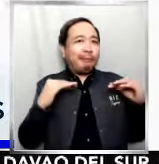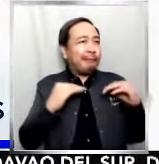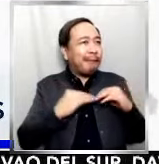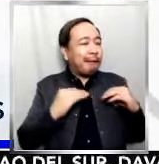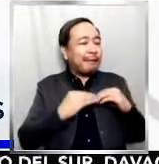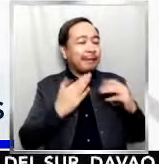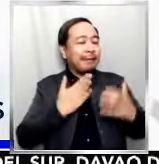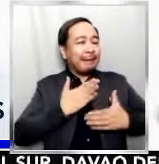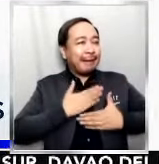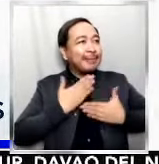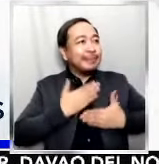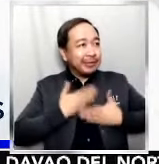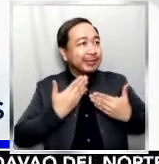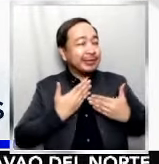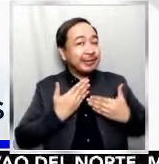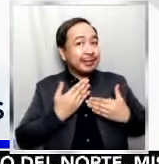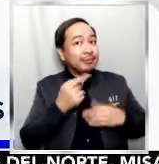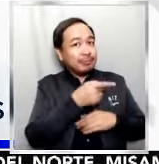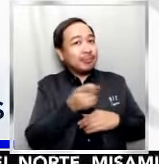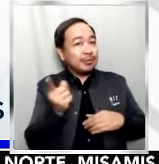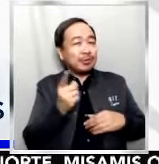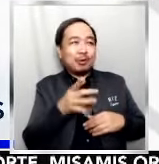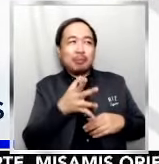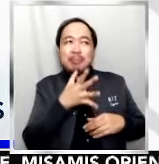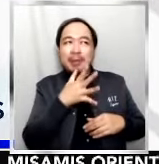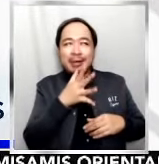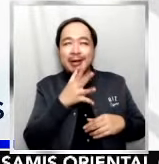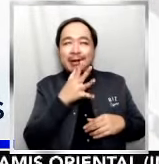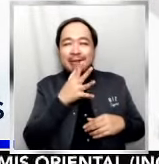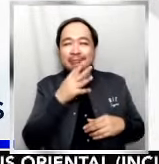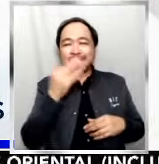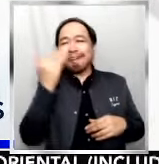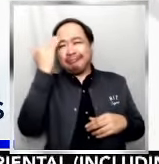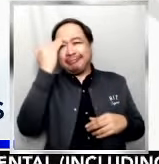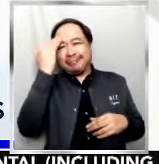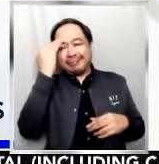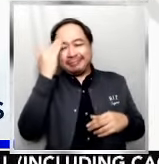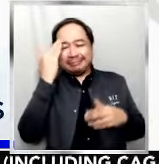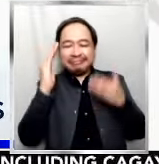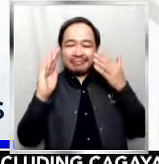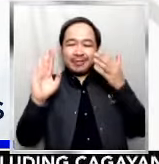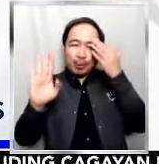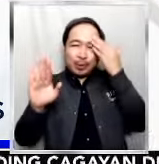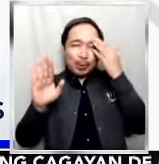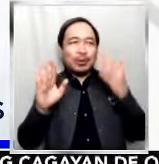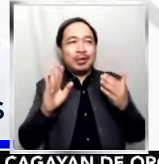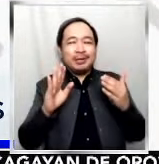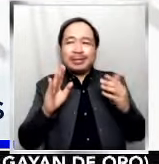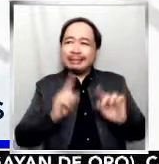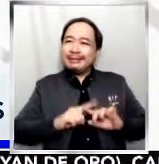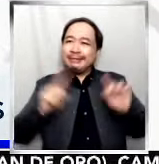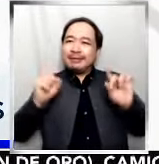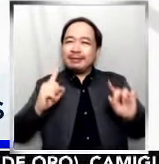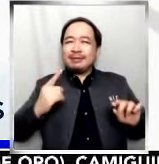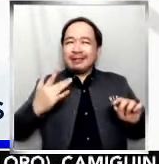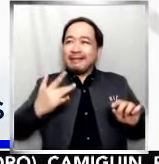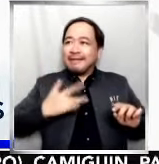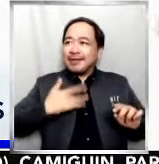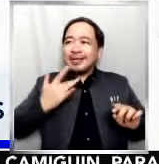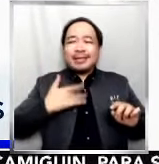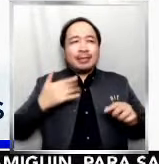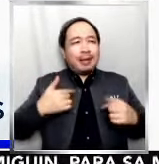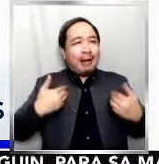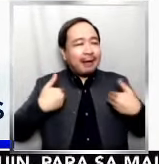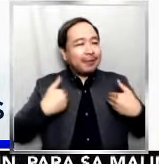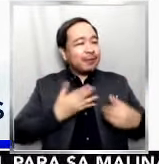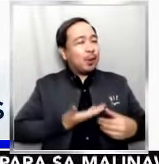different. Alam mo yan, lahat ng mga nanay out there, iba-iba yung feeling ng may anak. Alam mo yun, yung joy na